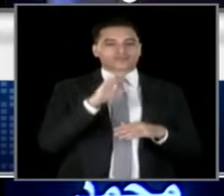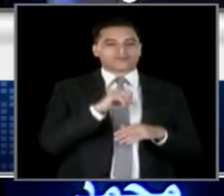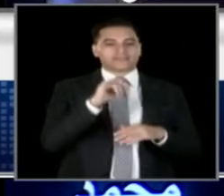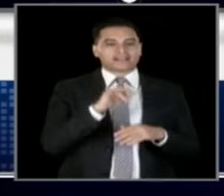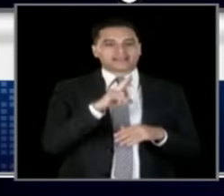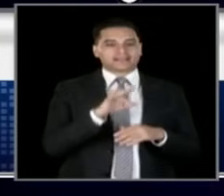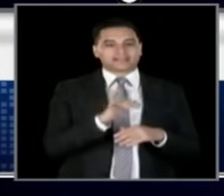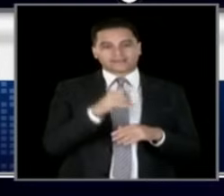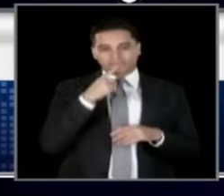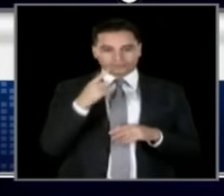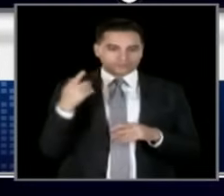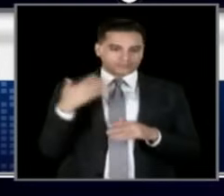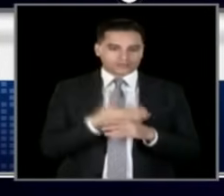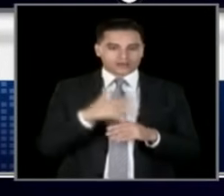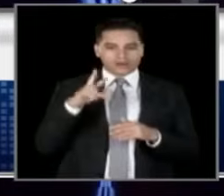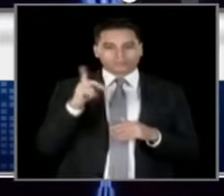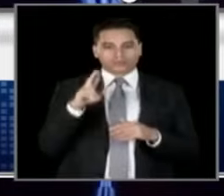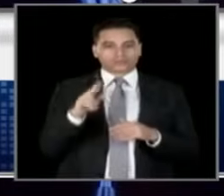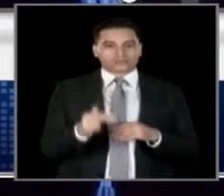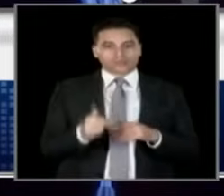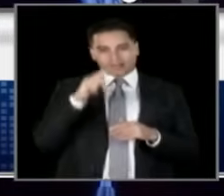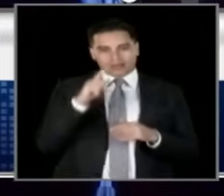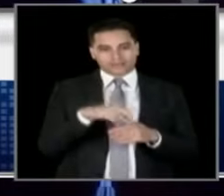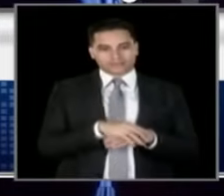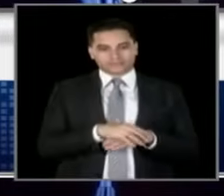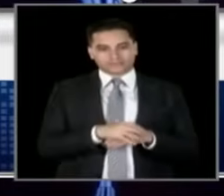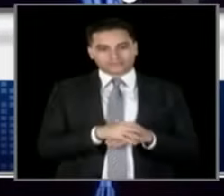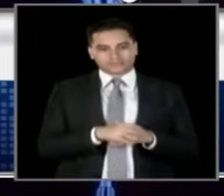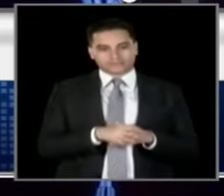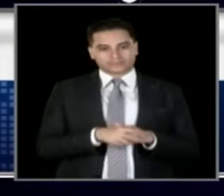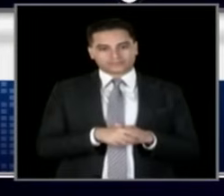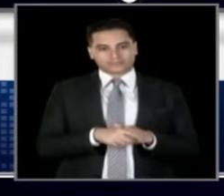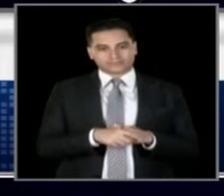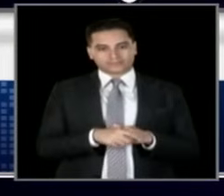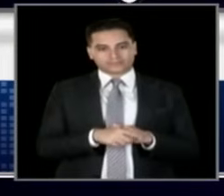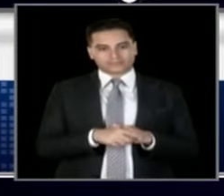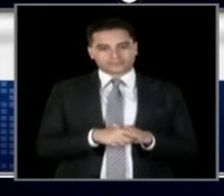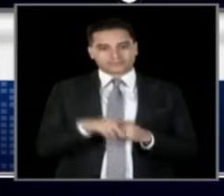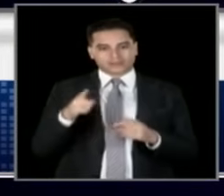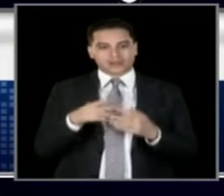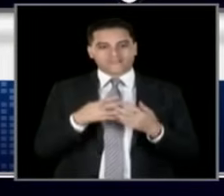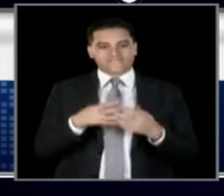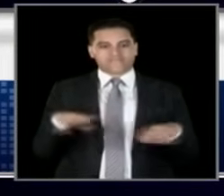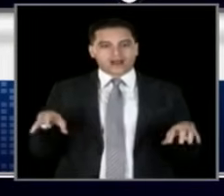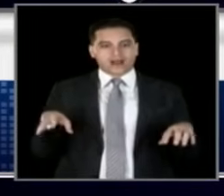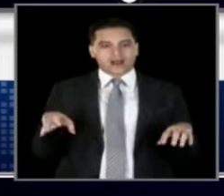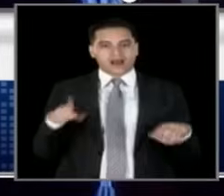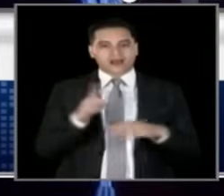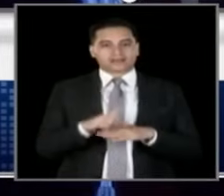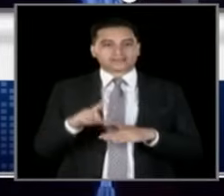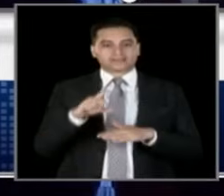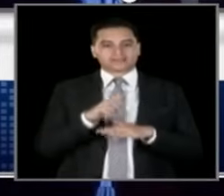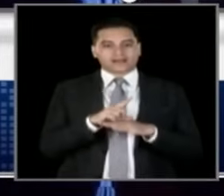برتغال. غلط. ده تاريخ تفكك الاتحاد. ده تاريخ تفكك الاتحاد